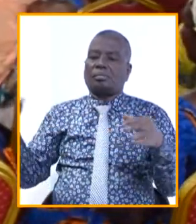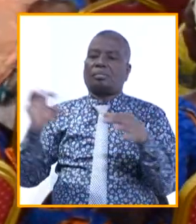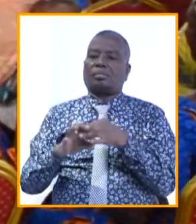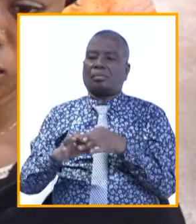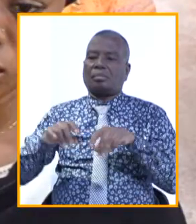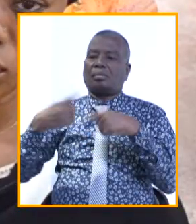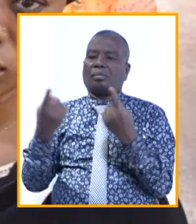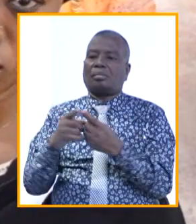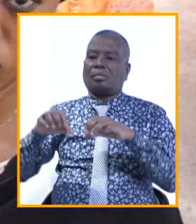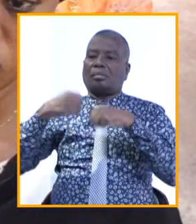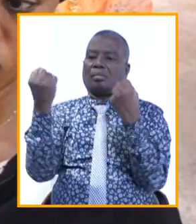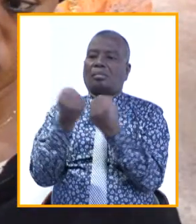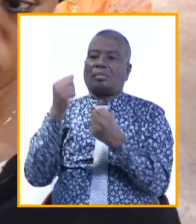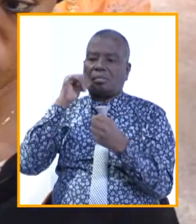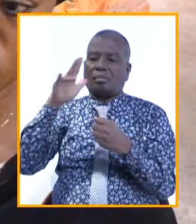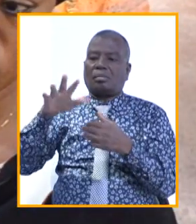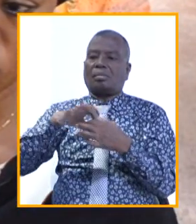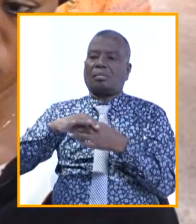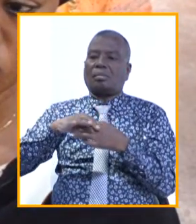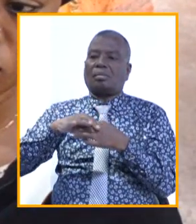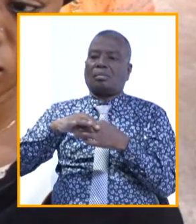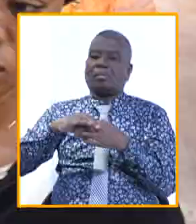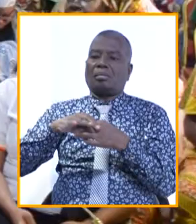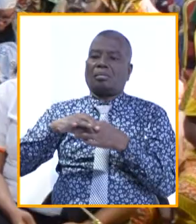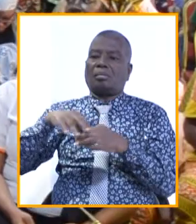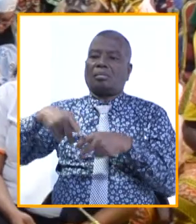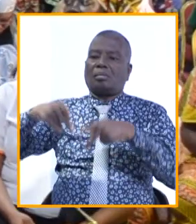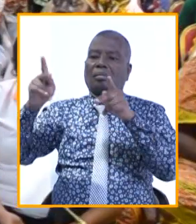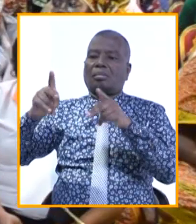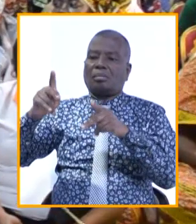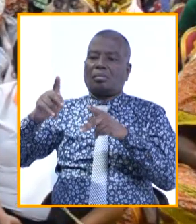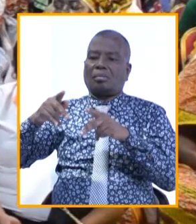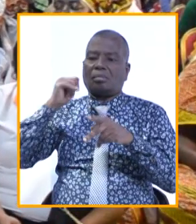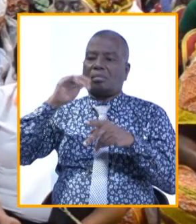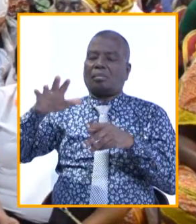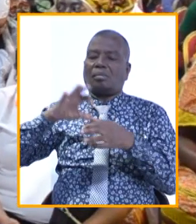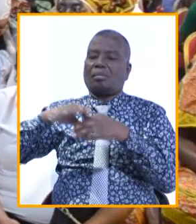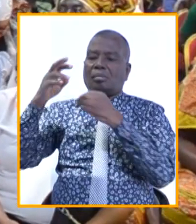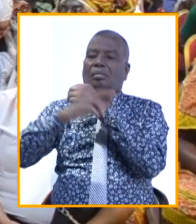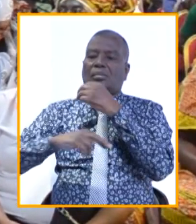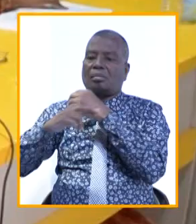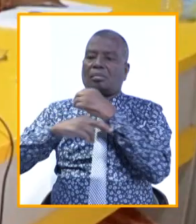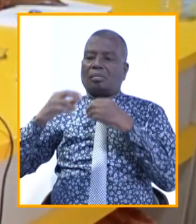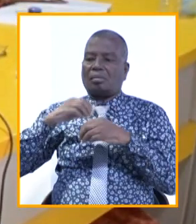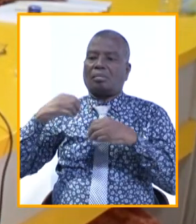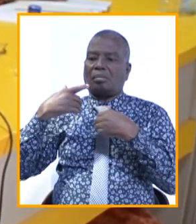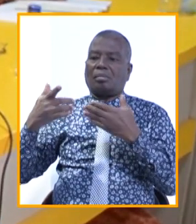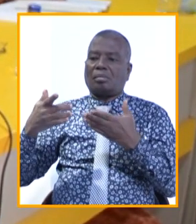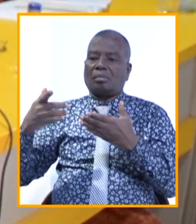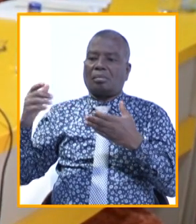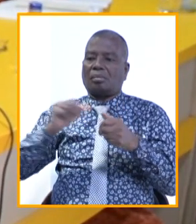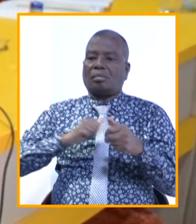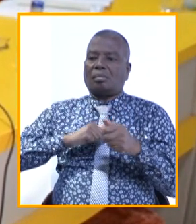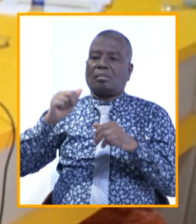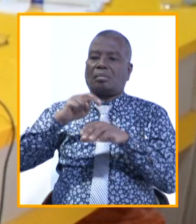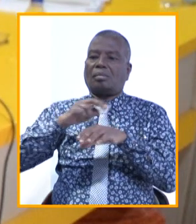des groupements et associations féminins de l'Abagoué, FEGAB, a permis véritablement aux femmes de cette région d'assurer leur autonomie. Le modèle